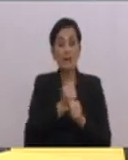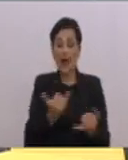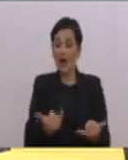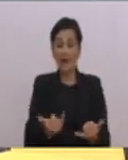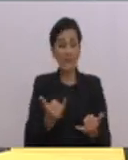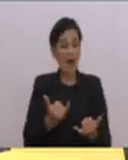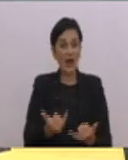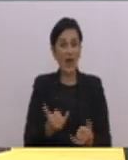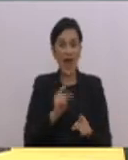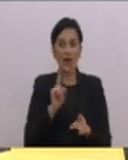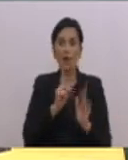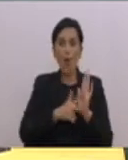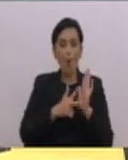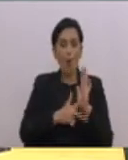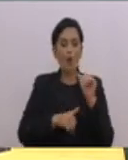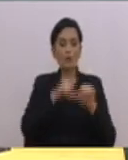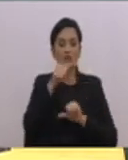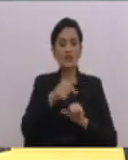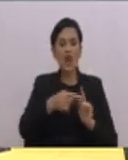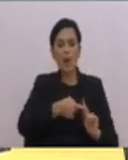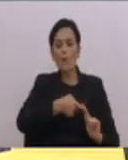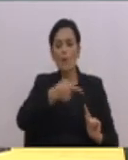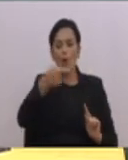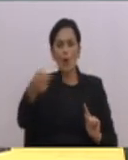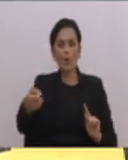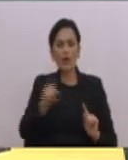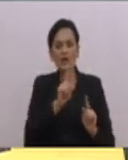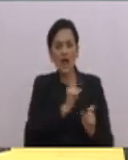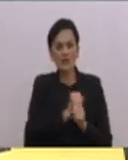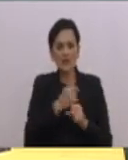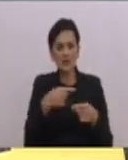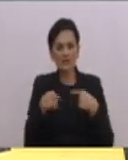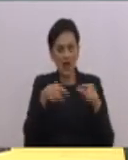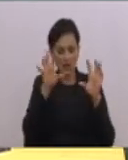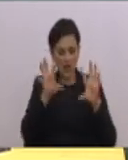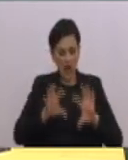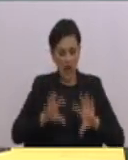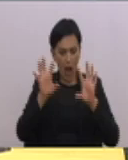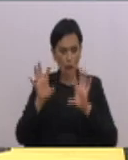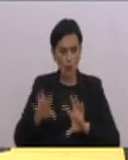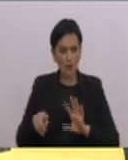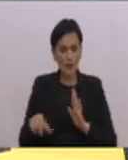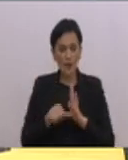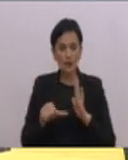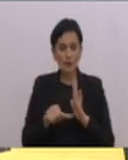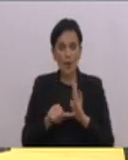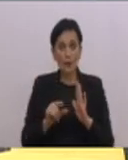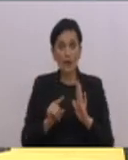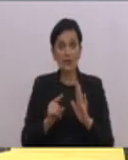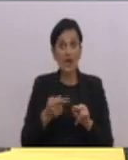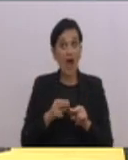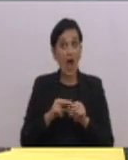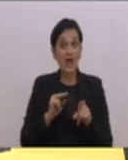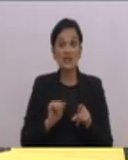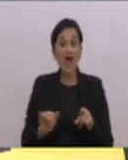ჩაიგდეს ხელში 80-იანი წლების მოყოლები და რაბოდებს არაკეთებენ სხვადასხვა კანონების მეშვეობით. ეს არ